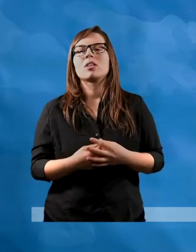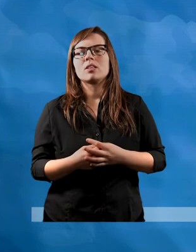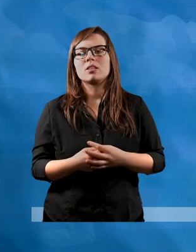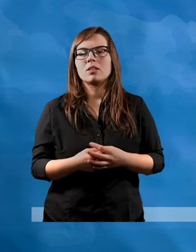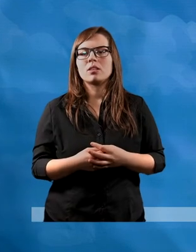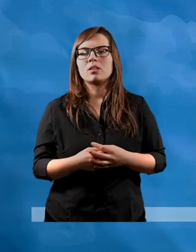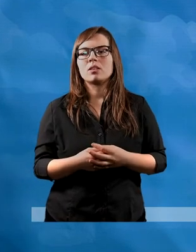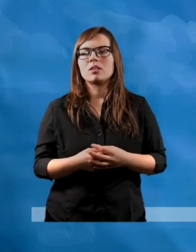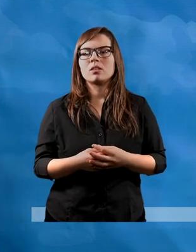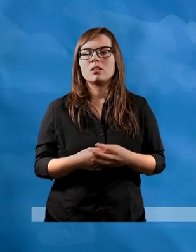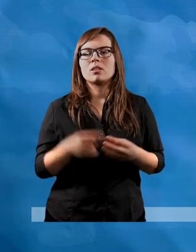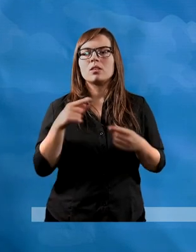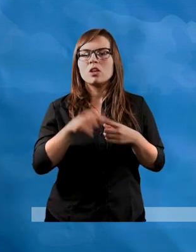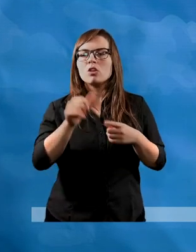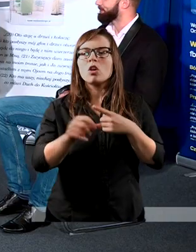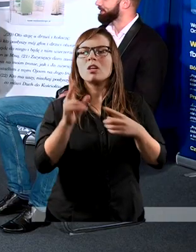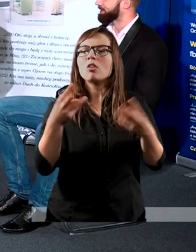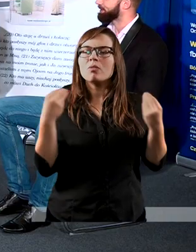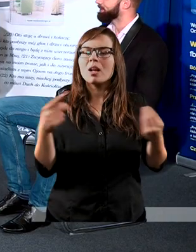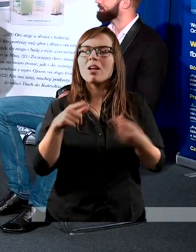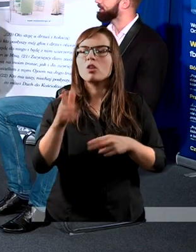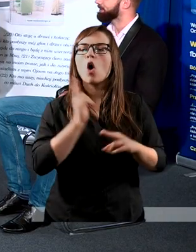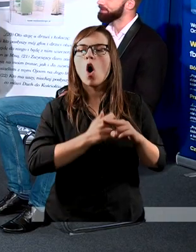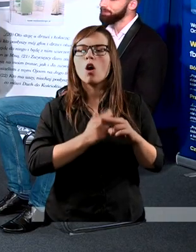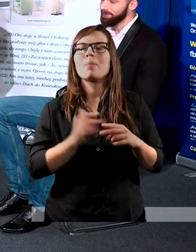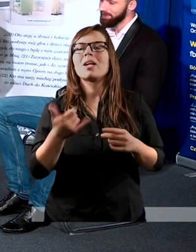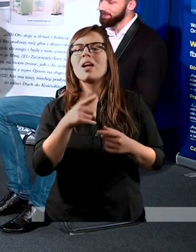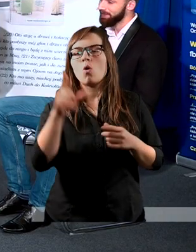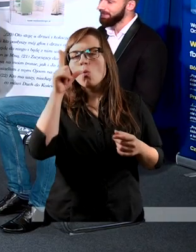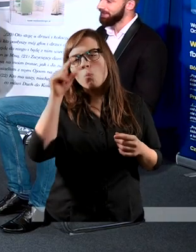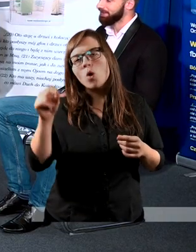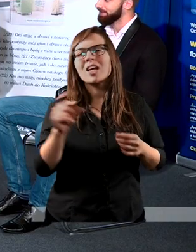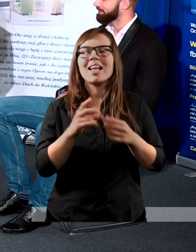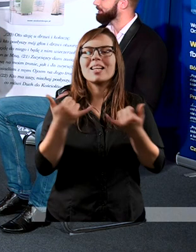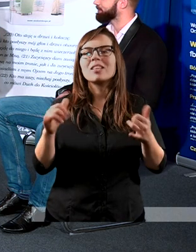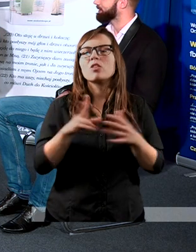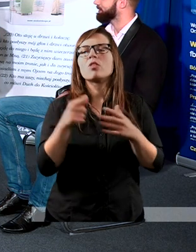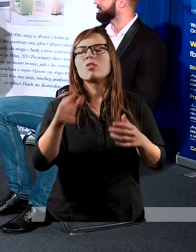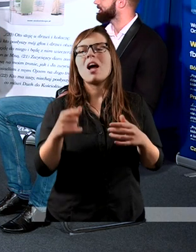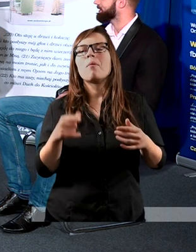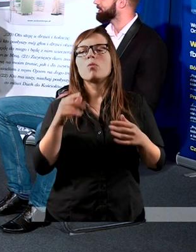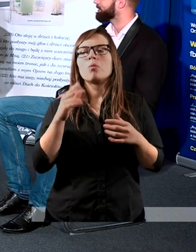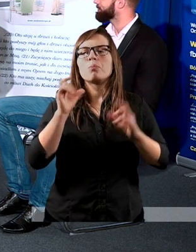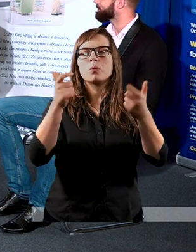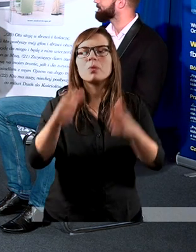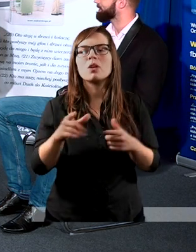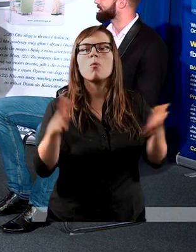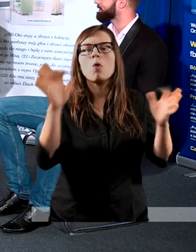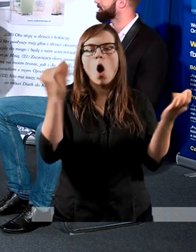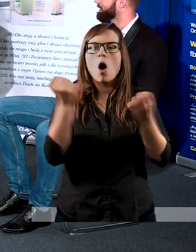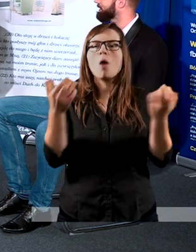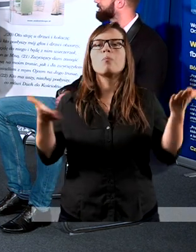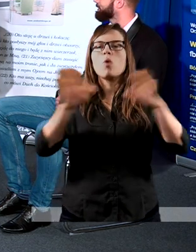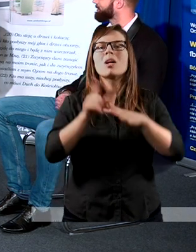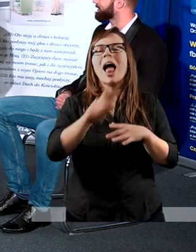dla dokładnie. Nas. Nie jeszcze jedno to... zdanie powiem, no. Że ta choroba, to upośledzenie w jego przypadku jest ogromnym